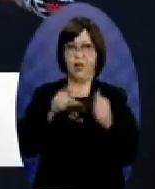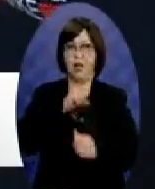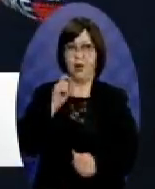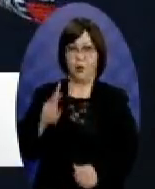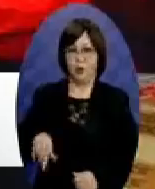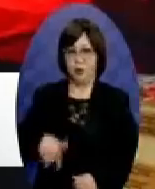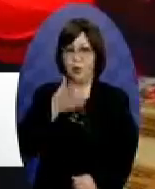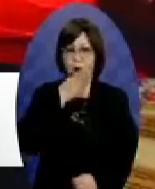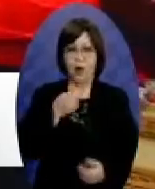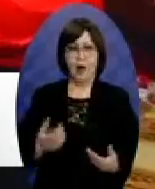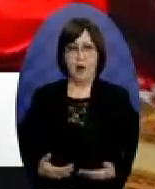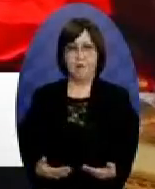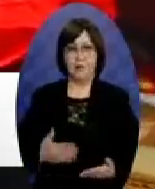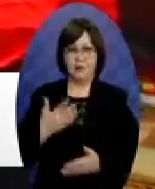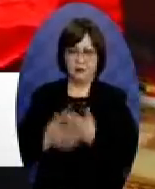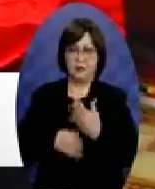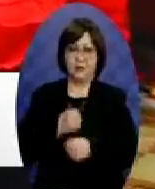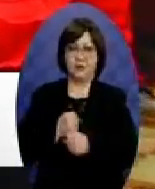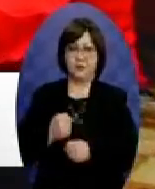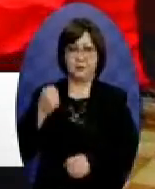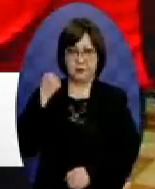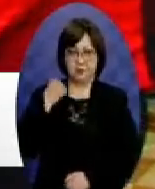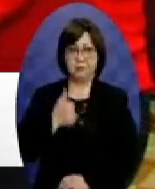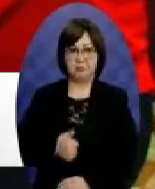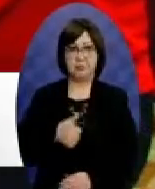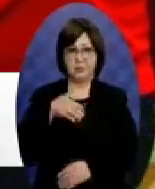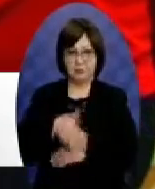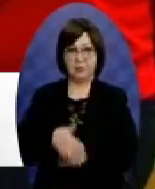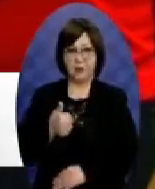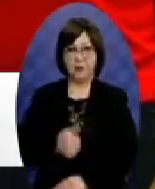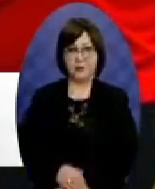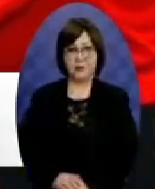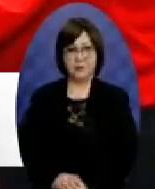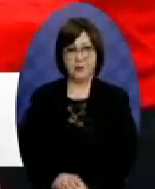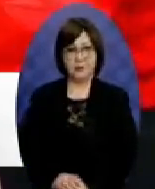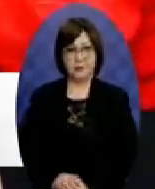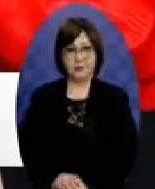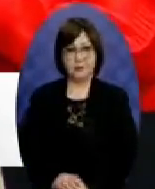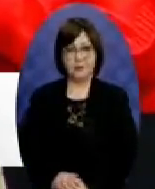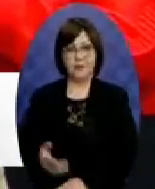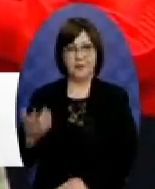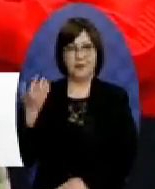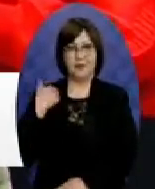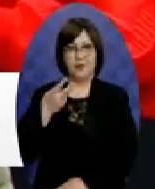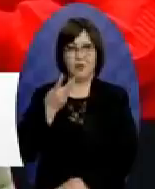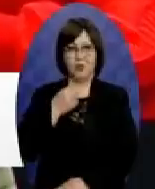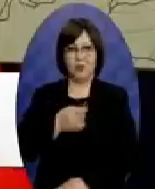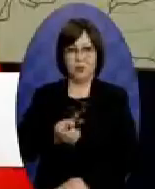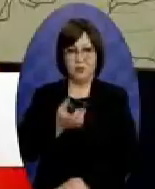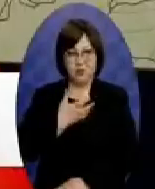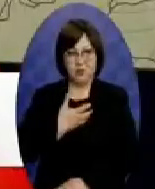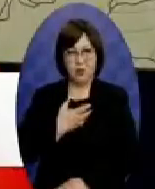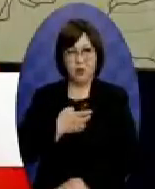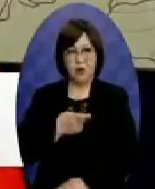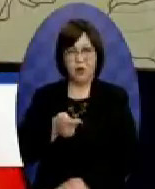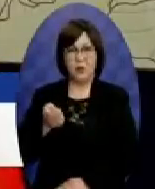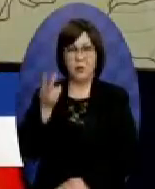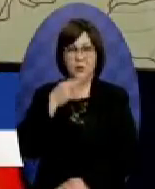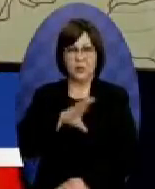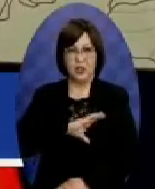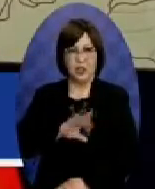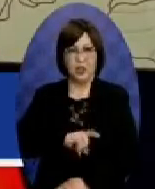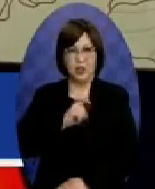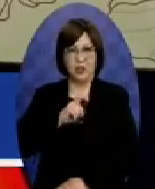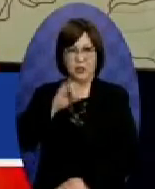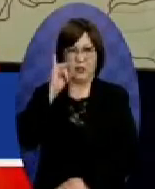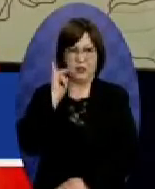Тухайн үед бас хүн дээр хүлээж ажилласаа би ч бас их сэтгэлийн